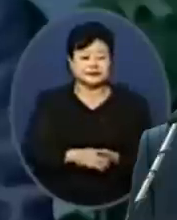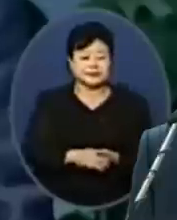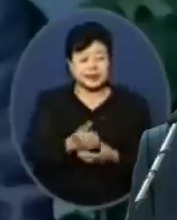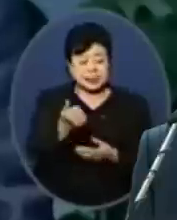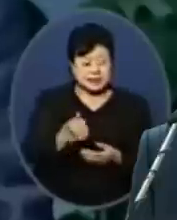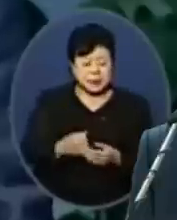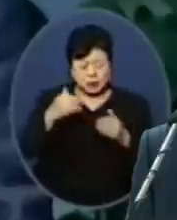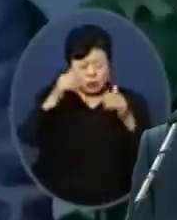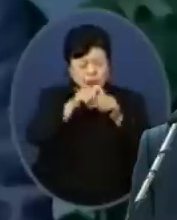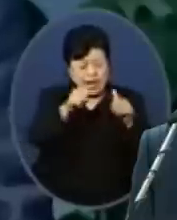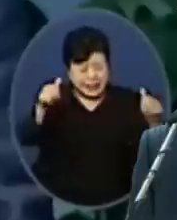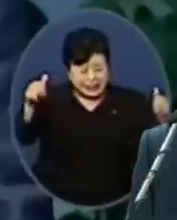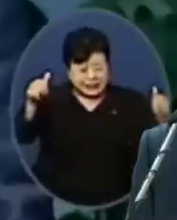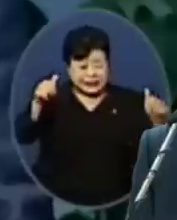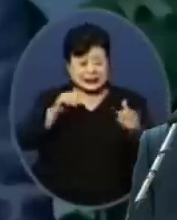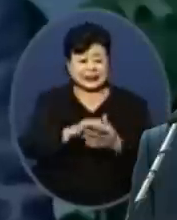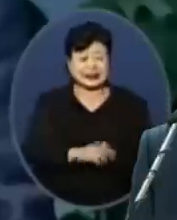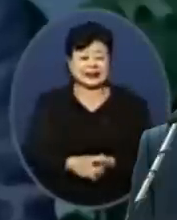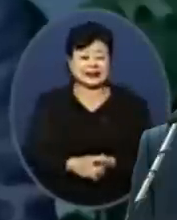이미 골리앗 같은